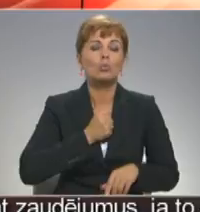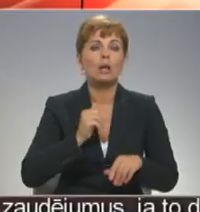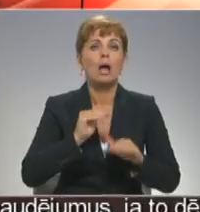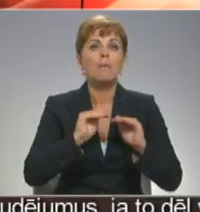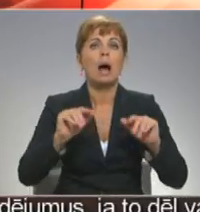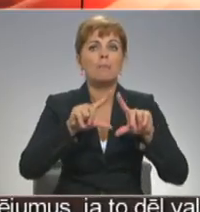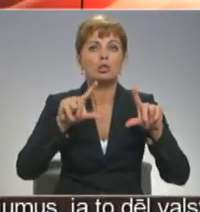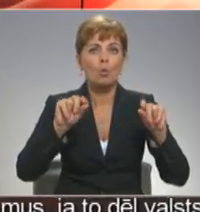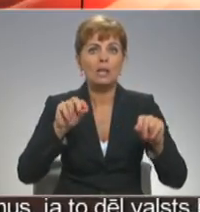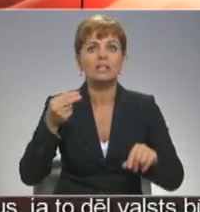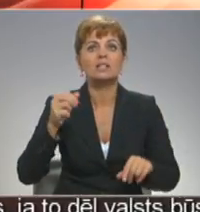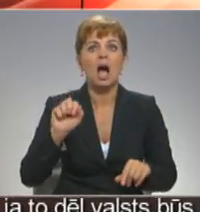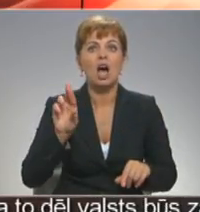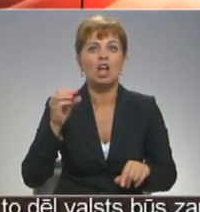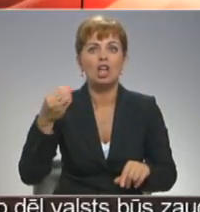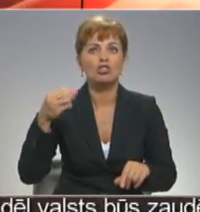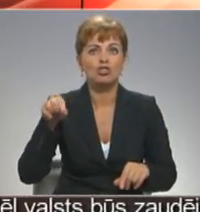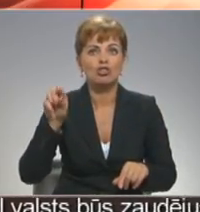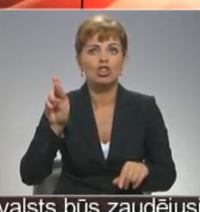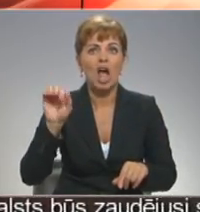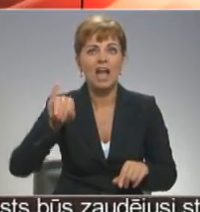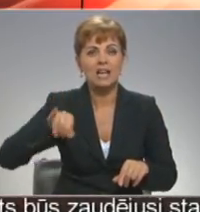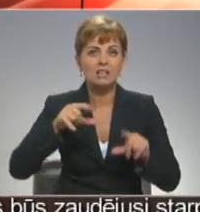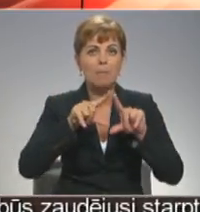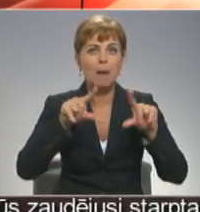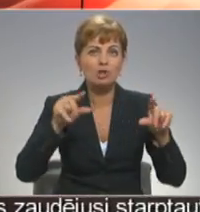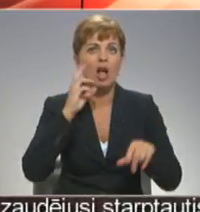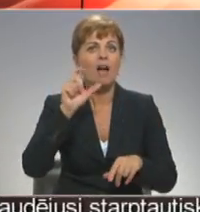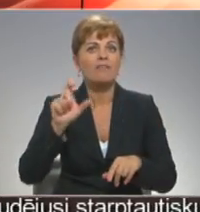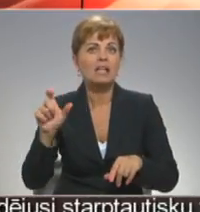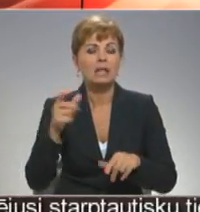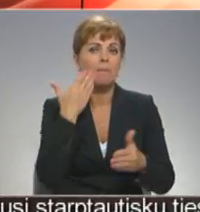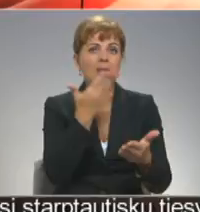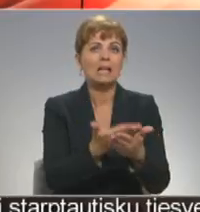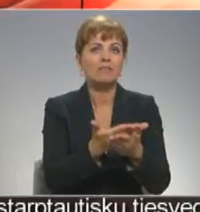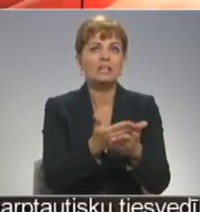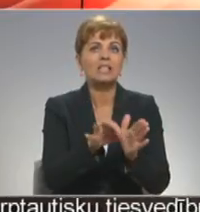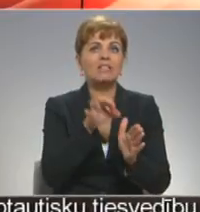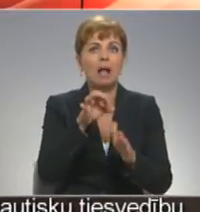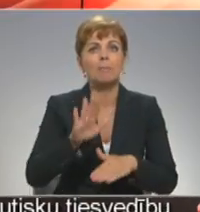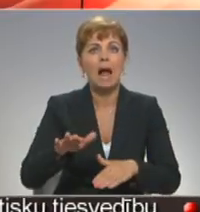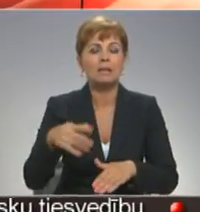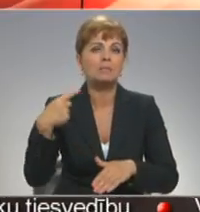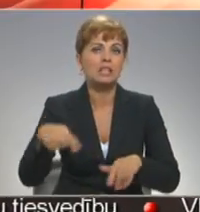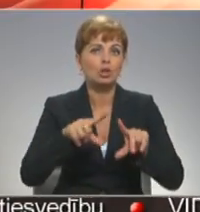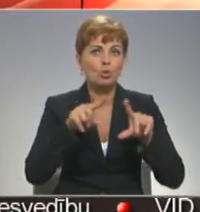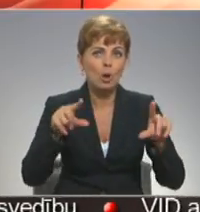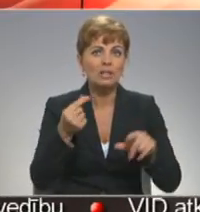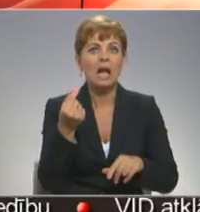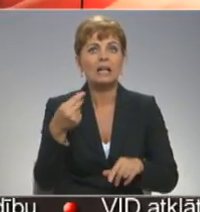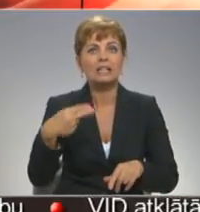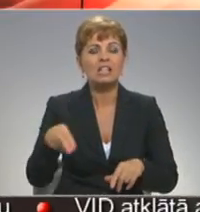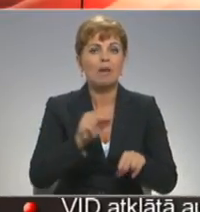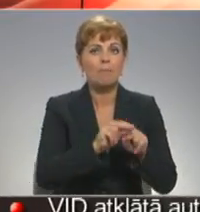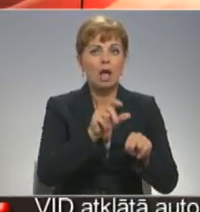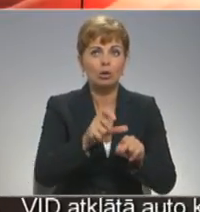tiek piedāvāts izvēlēties bērniem citas skolas, bet gandrīz 20 pedagogiem, kuri palikuši bez darba, citas iespējas, kā pārtapt par bezdarbniekiem,